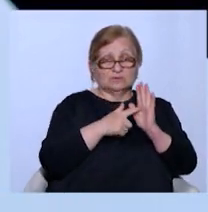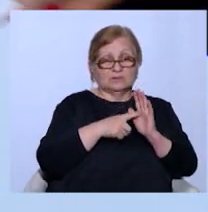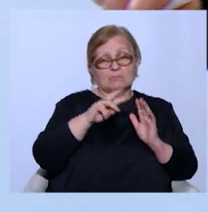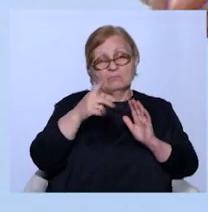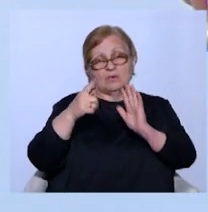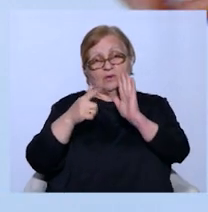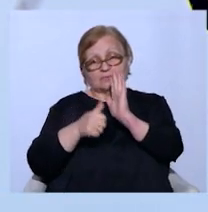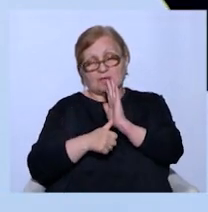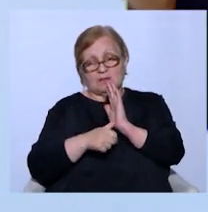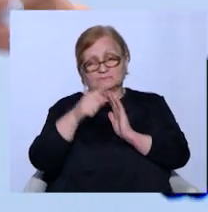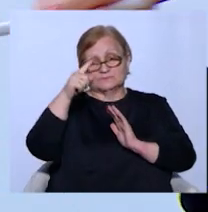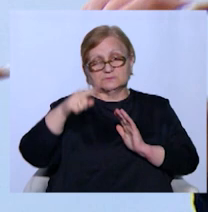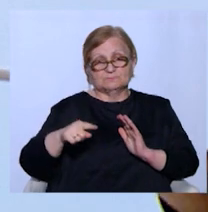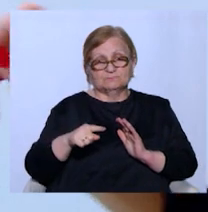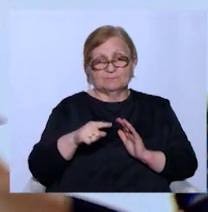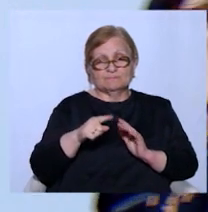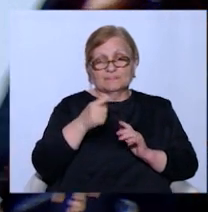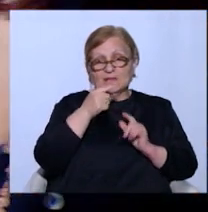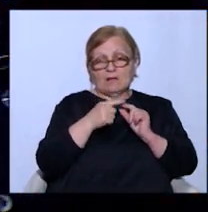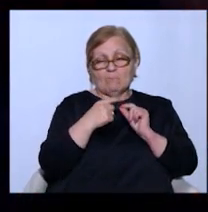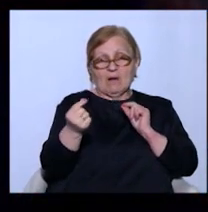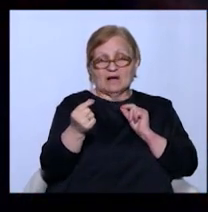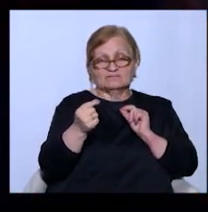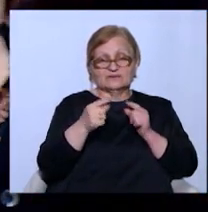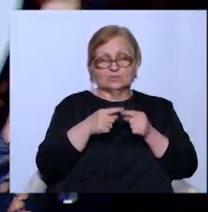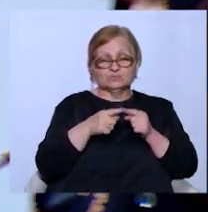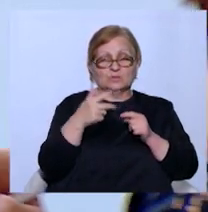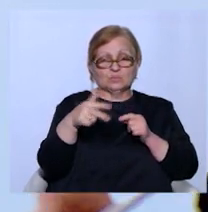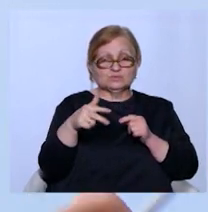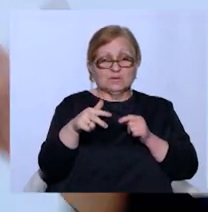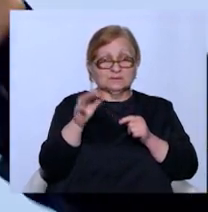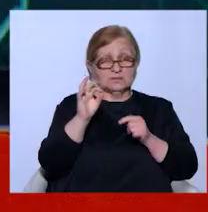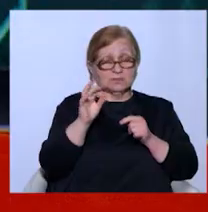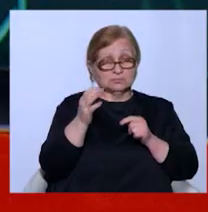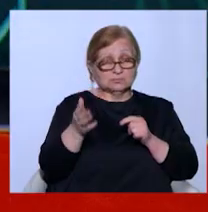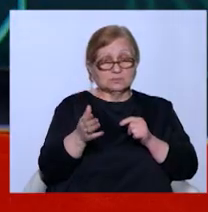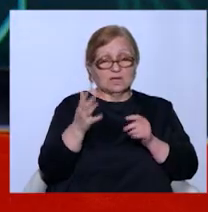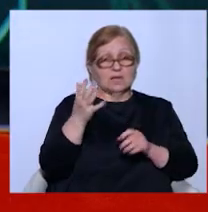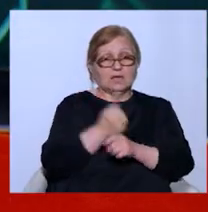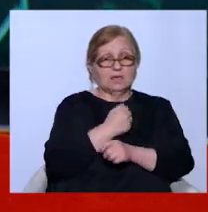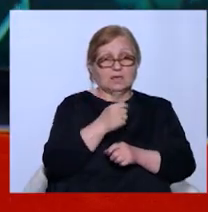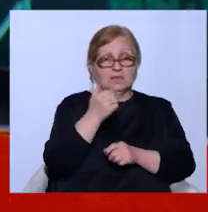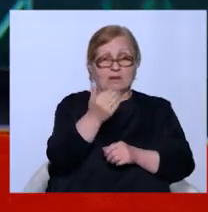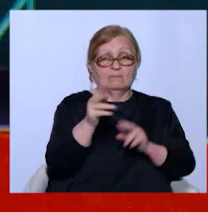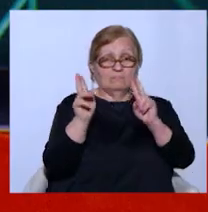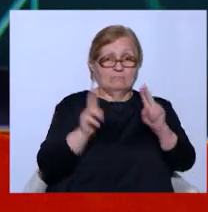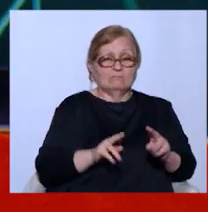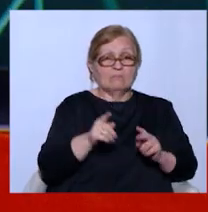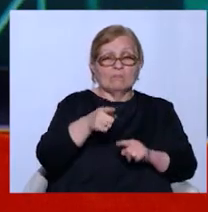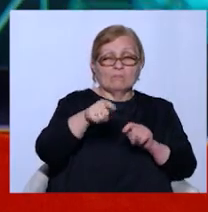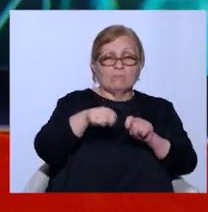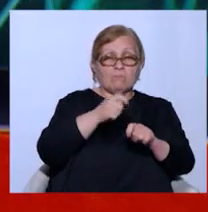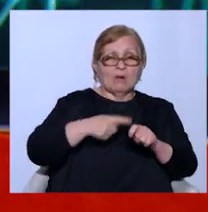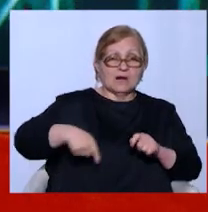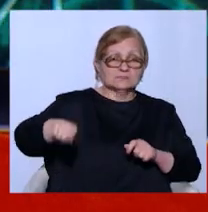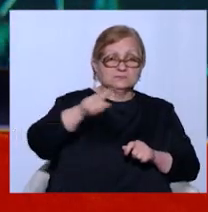მეორე სიმაღლეა 6. მახვილი კუთხე 30 ტოლია. მახვილი კუთხე 30 ტოლია. იპოვეთ ამ პარალელოგრამის ფართობი. ესე